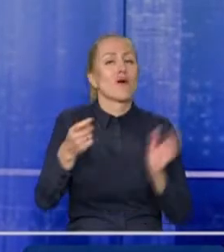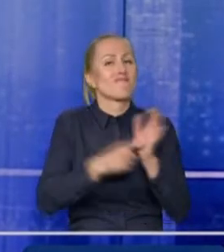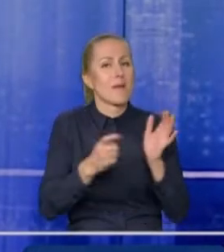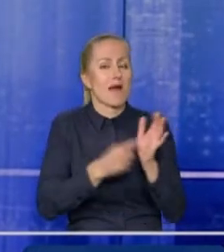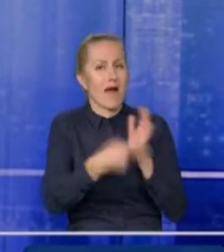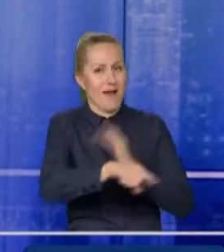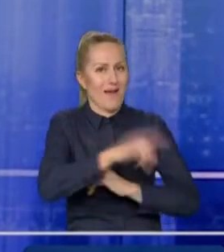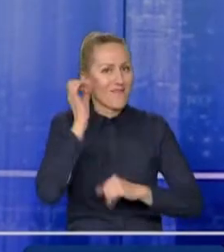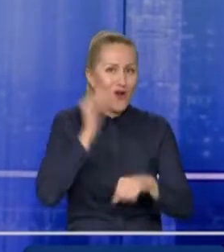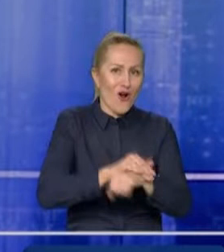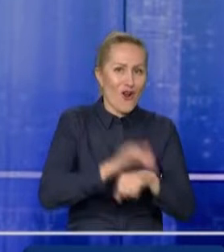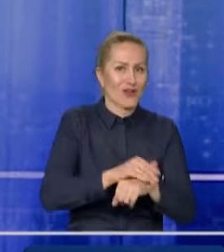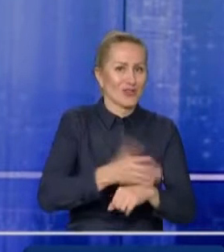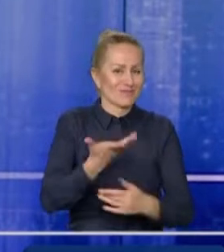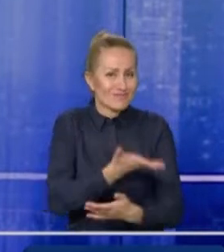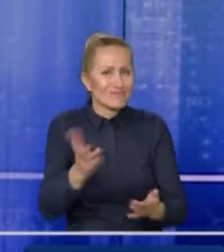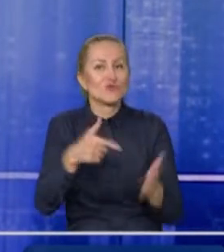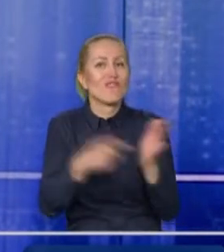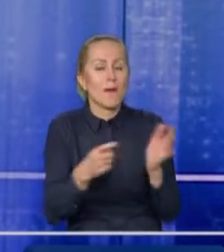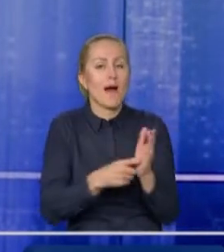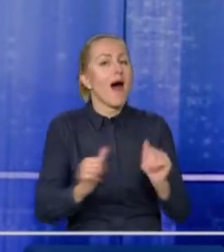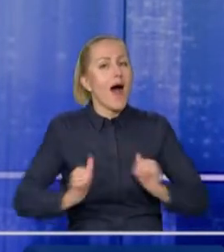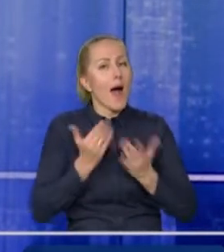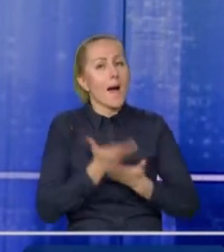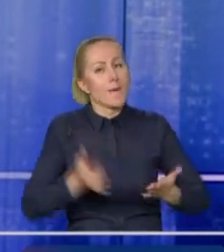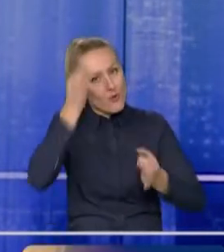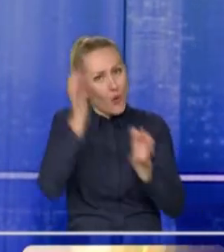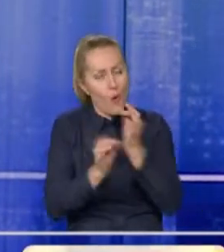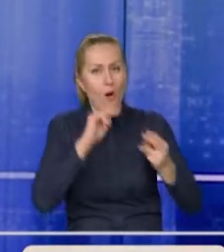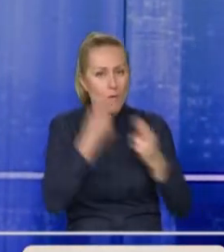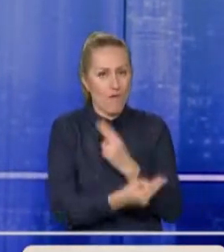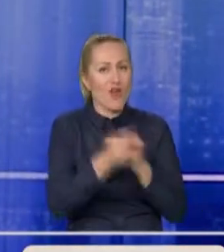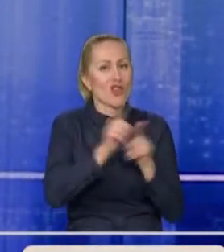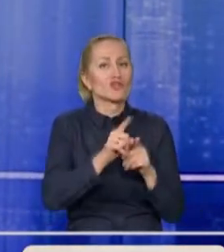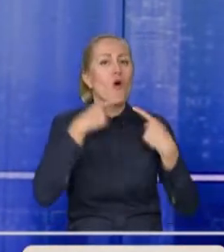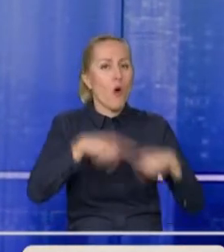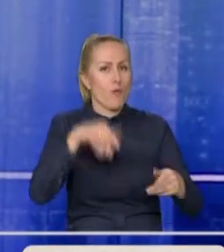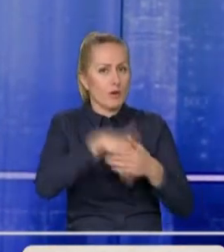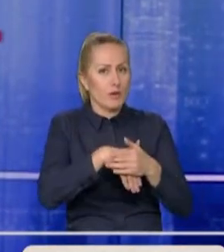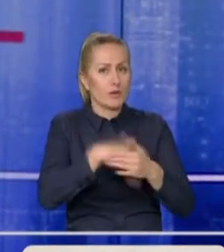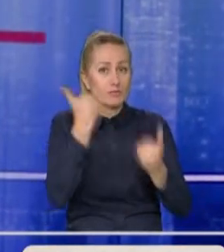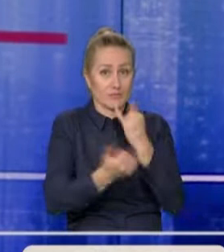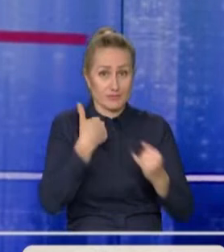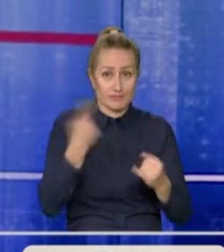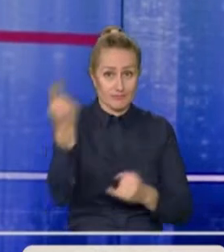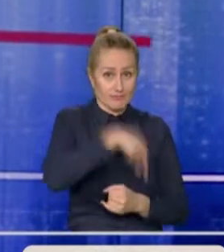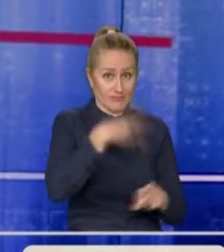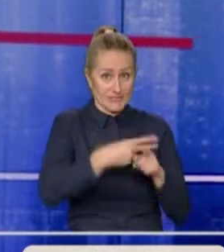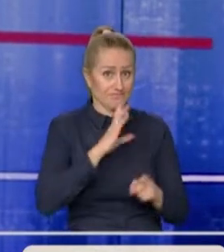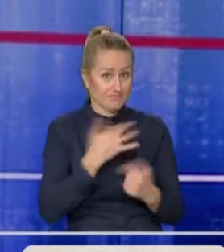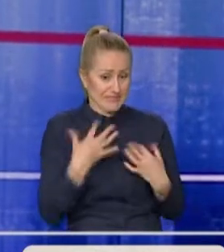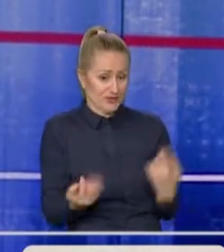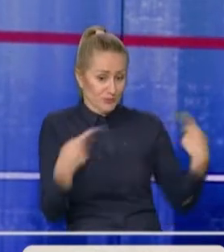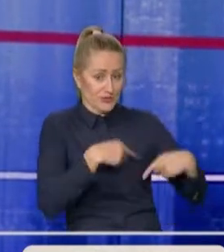swoich kolegów i koleżanek? Czego wymaga od nas? Żeby być przede wszystkim precyzyjnym i odpowiedzialnym. Znaczy, że idzie się do telewizji, tak jak dzisiaj do pani do